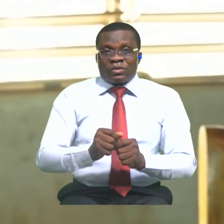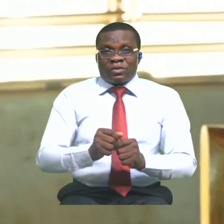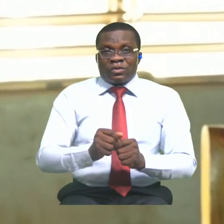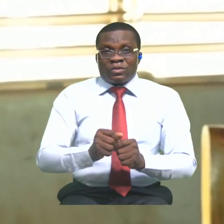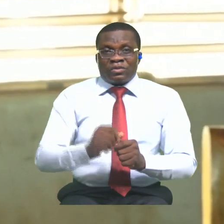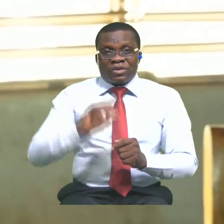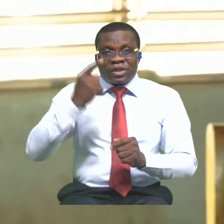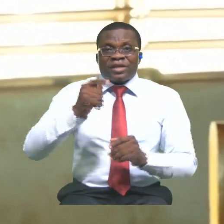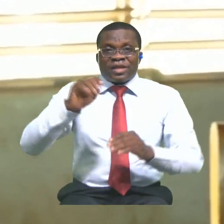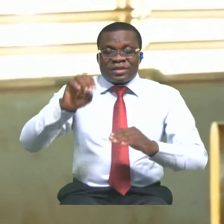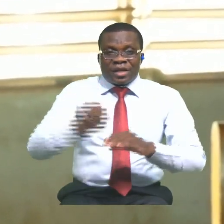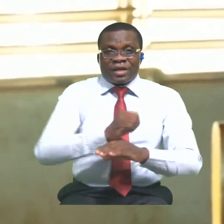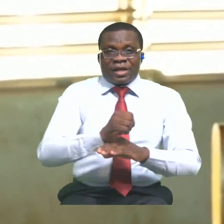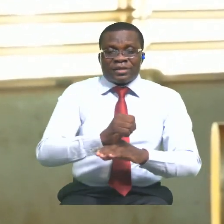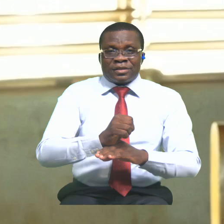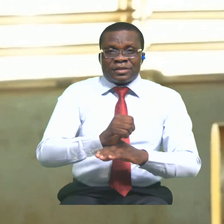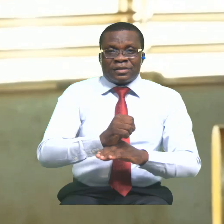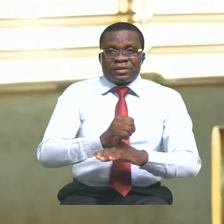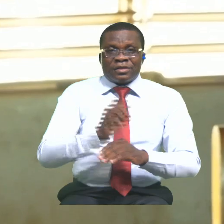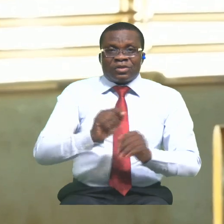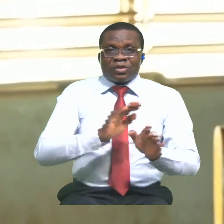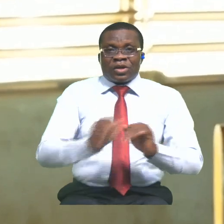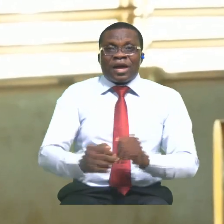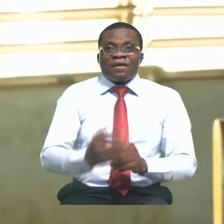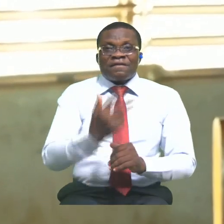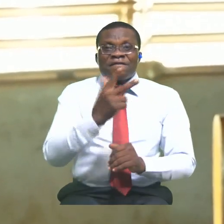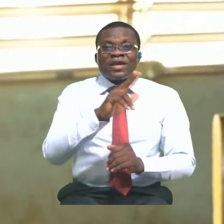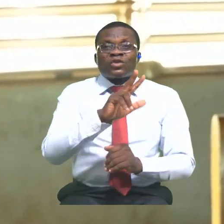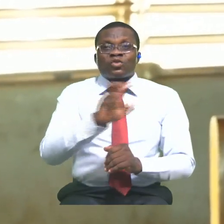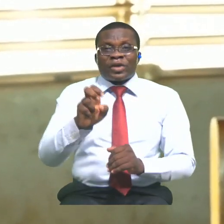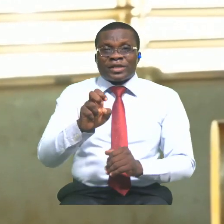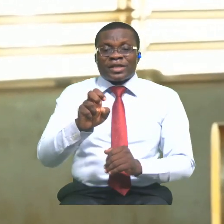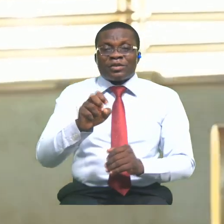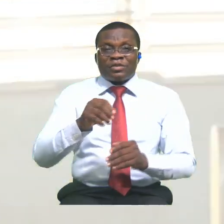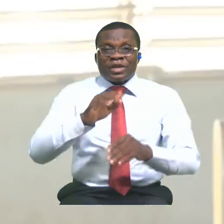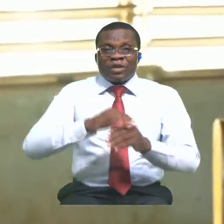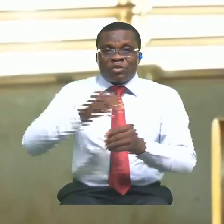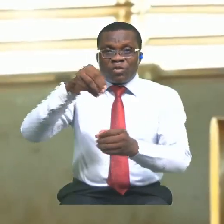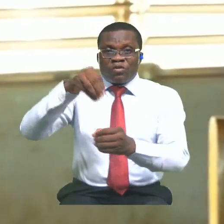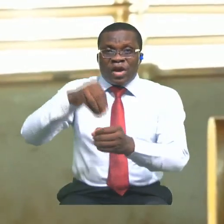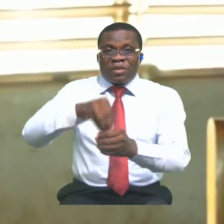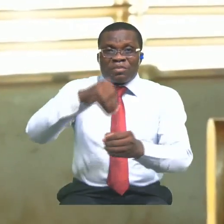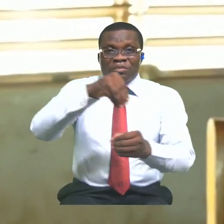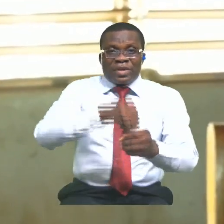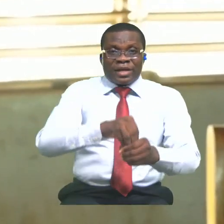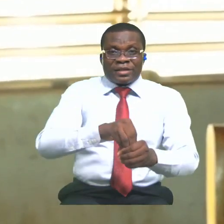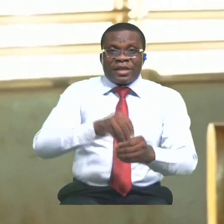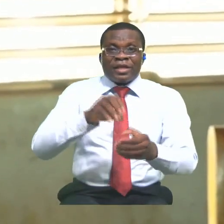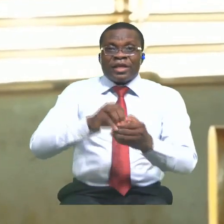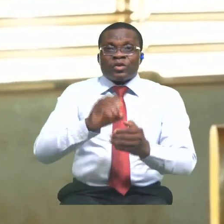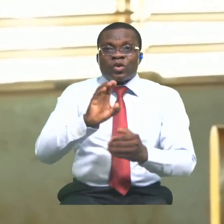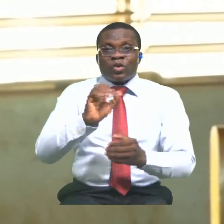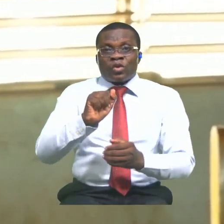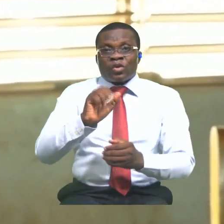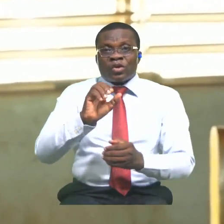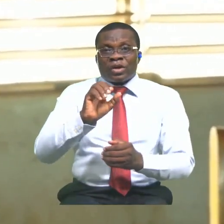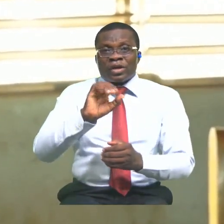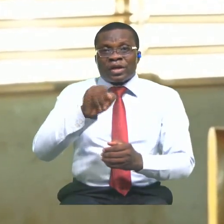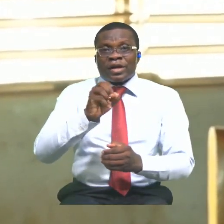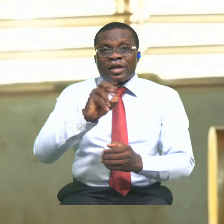L'État s'engage à faire 300 000 hectares de plantation de cajou. Mais ce n'est pas des plantations comme ce que nous avons connu